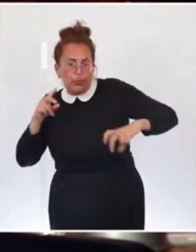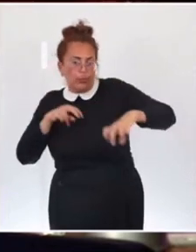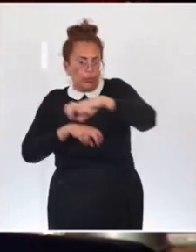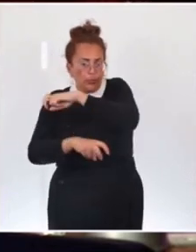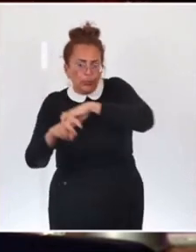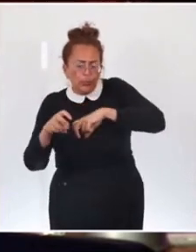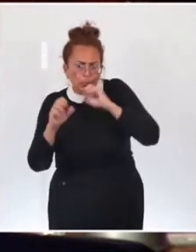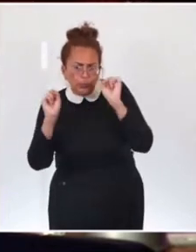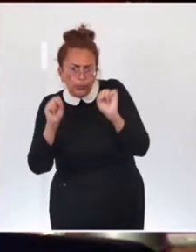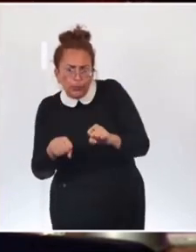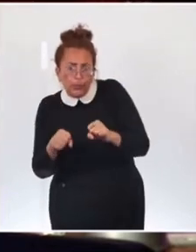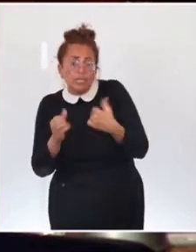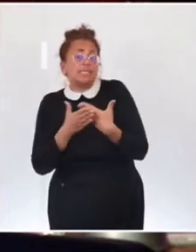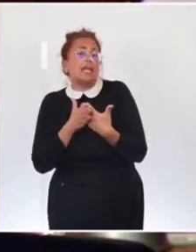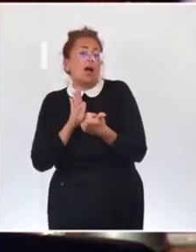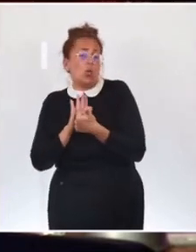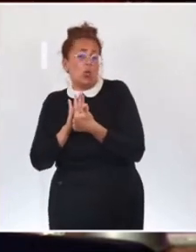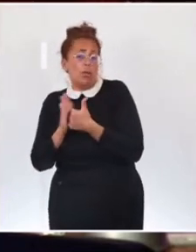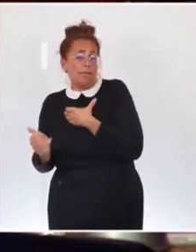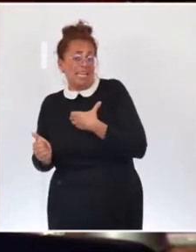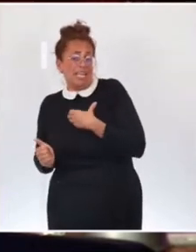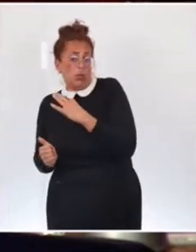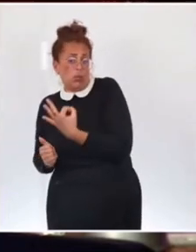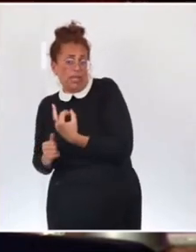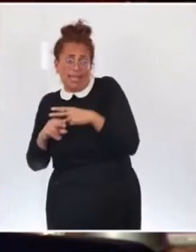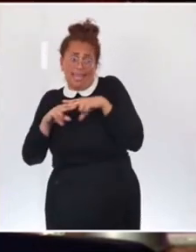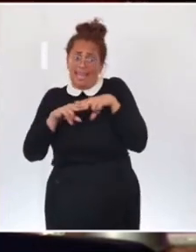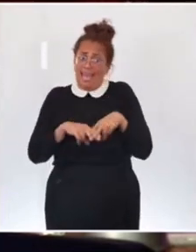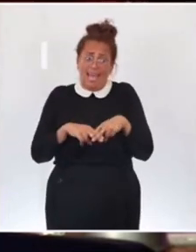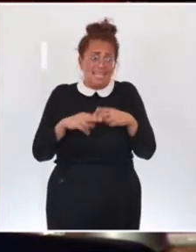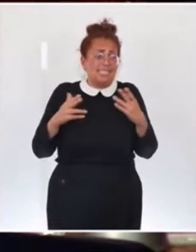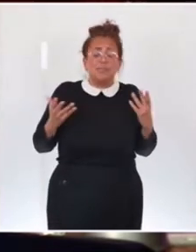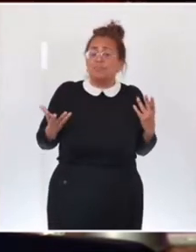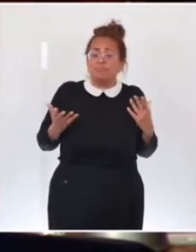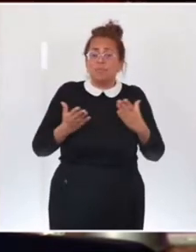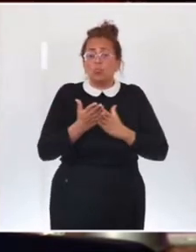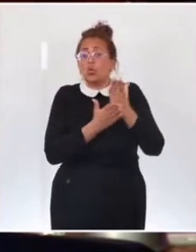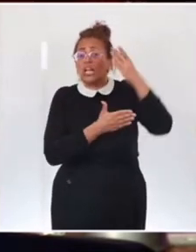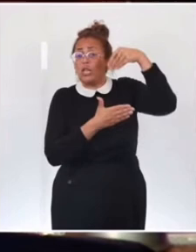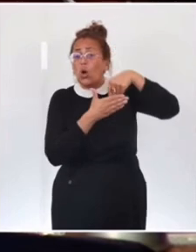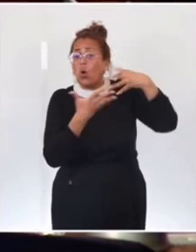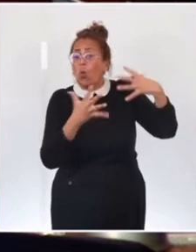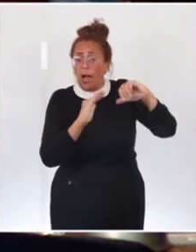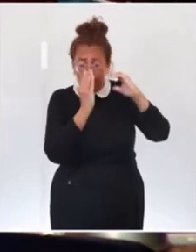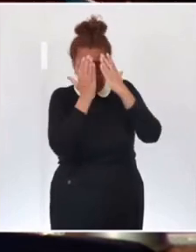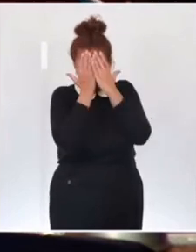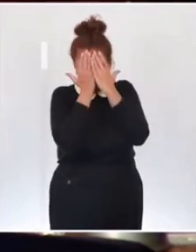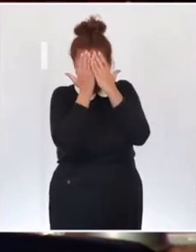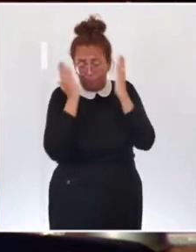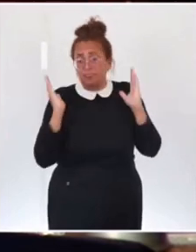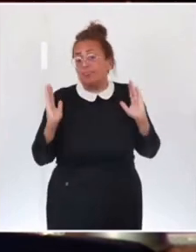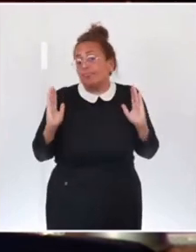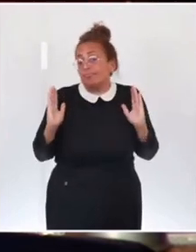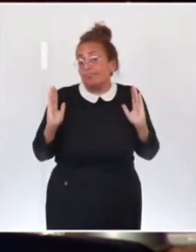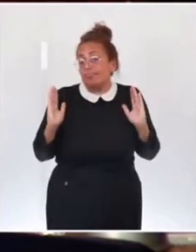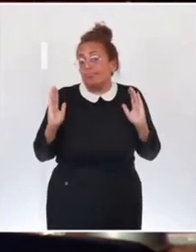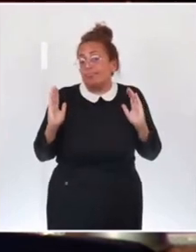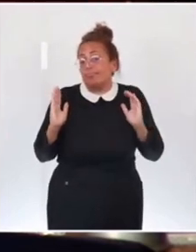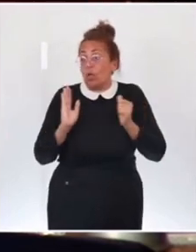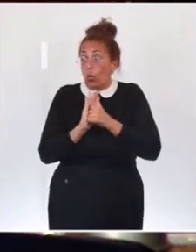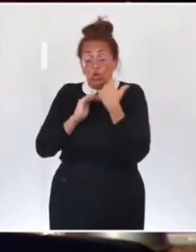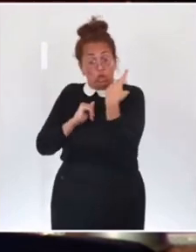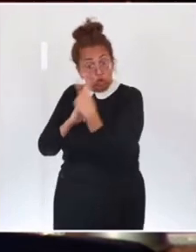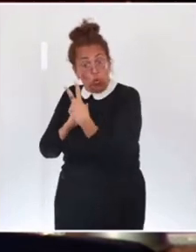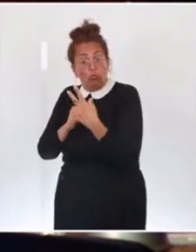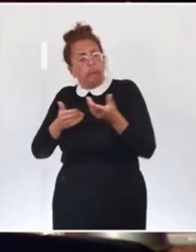ça c'est le rôle de la mairie, mais le fond du fond, sur quel type de projet il veut y développer, je ne crois pas que vous soyez missionné pour